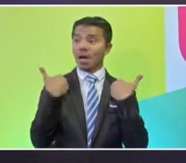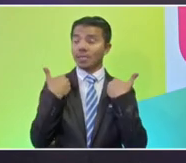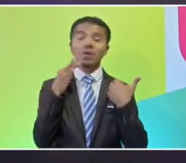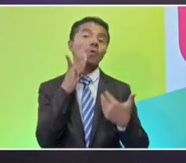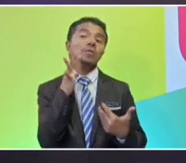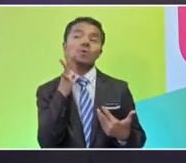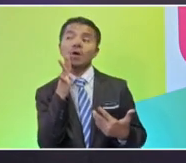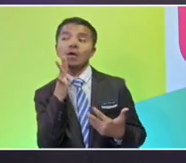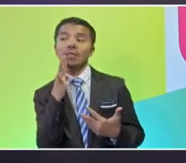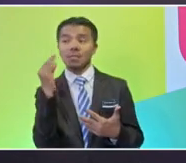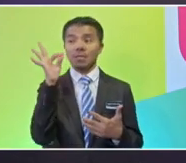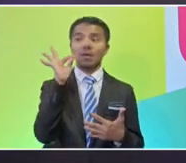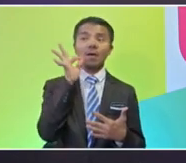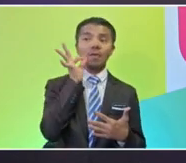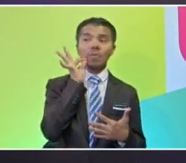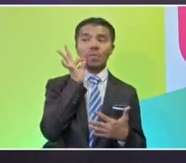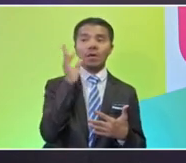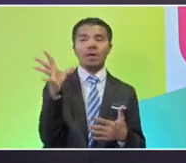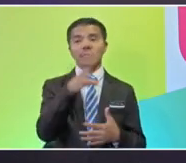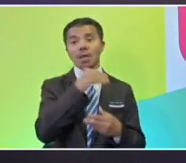buah yang berbeda